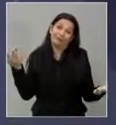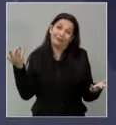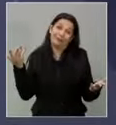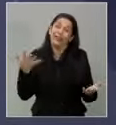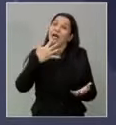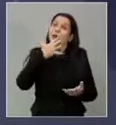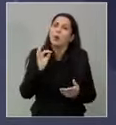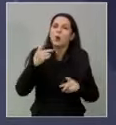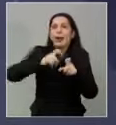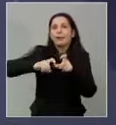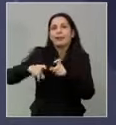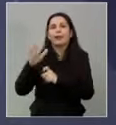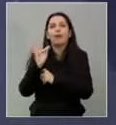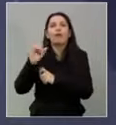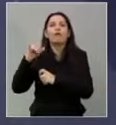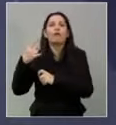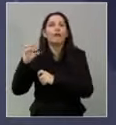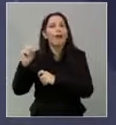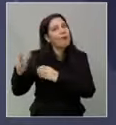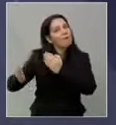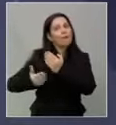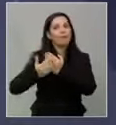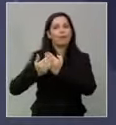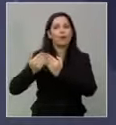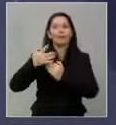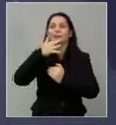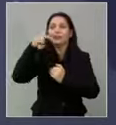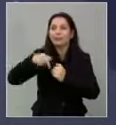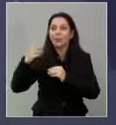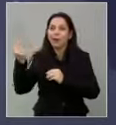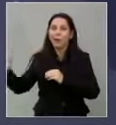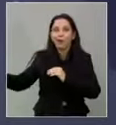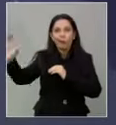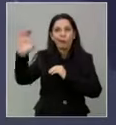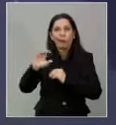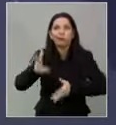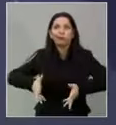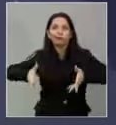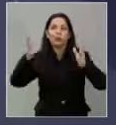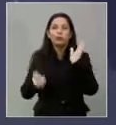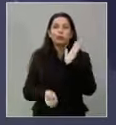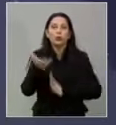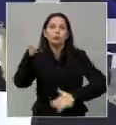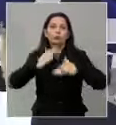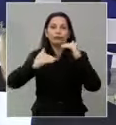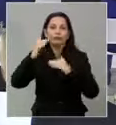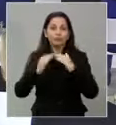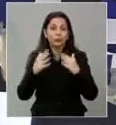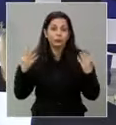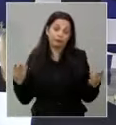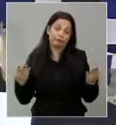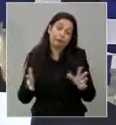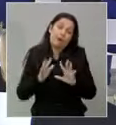συμβάλει σε αυτή την αλλαγή με την επένδυση που εγγενιάζουμε σήμερα. Πολλοί συντελεστές έχουν παίξει